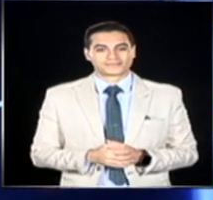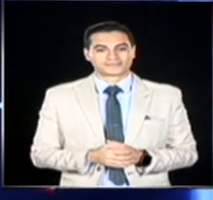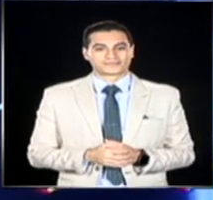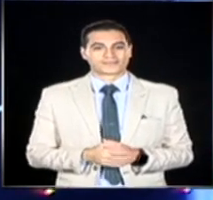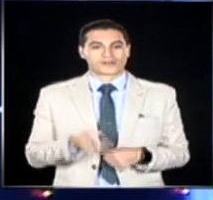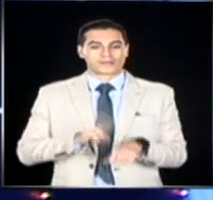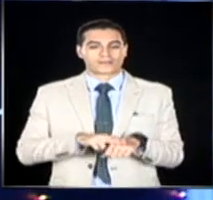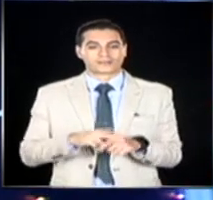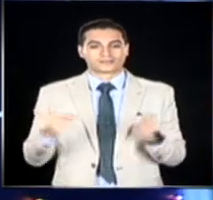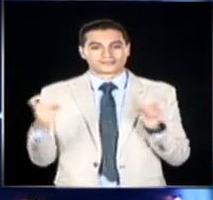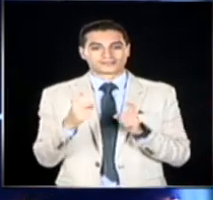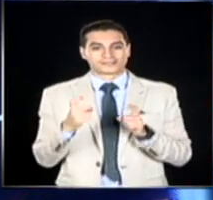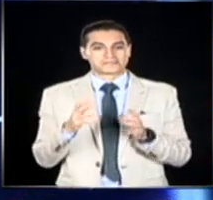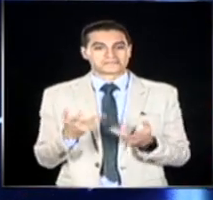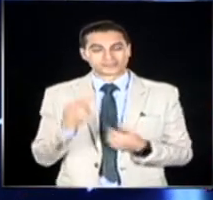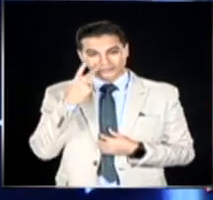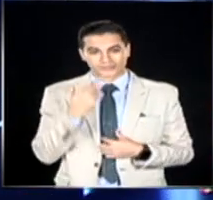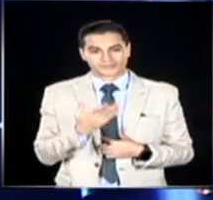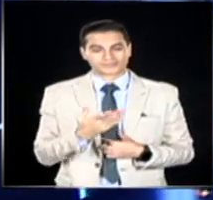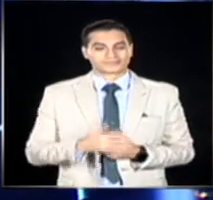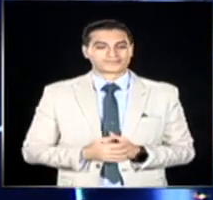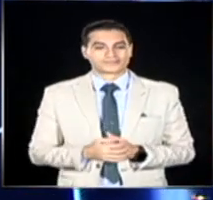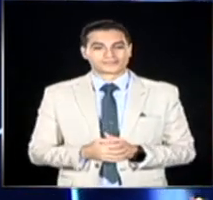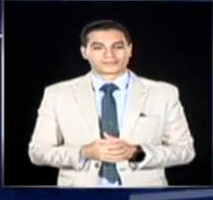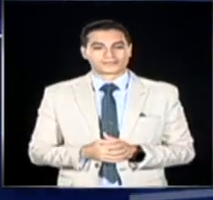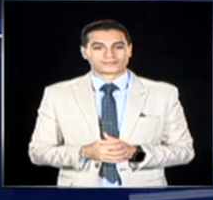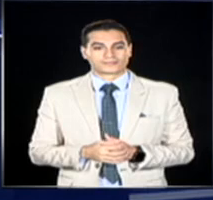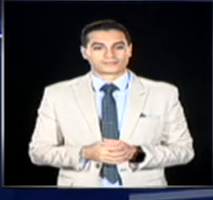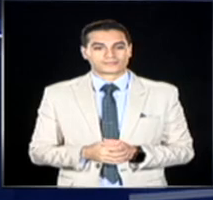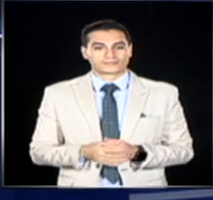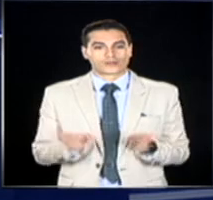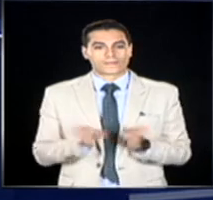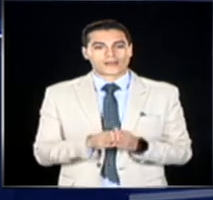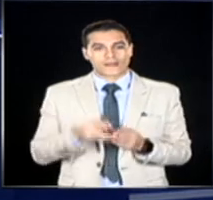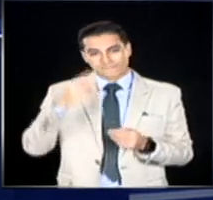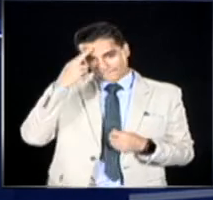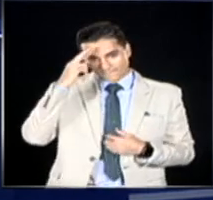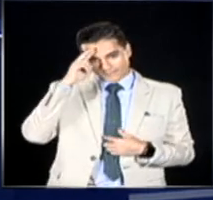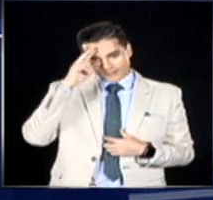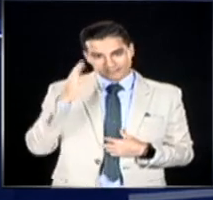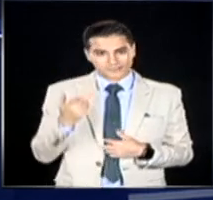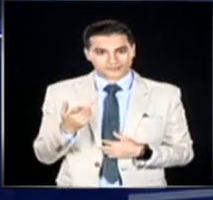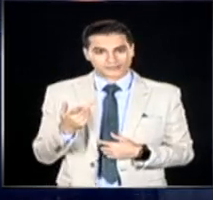طبعا هيطلع لك سؤال في الرياضة على طول، أنا عارف. ومعاها مين بقى؟